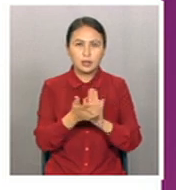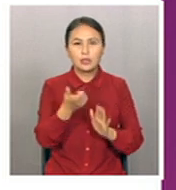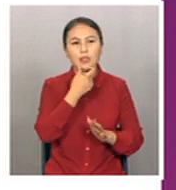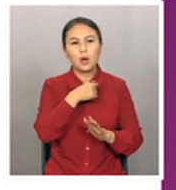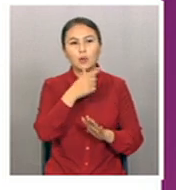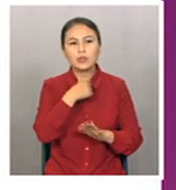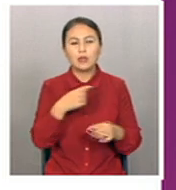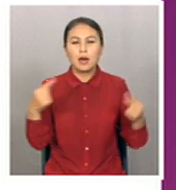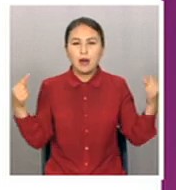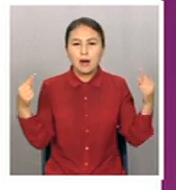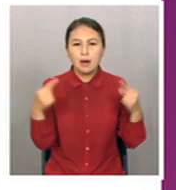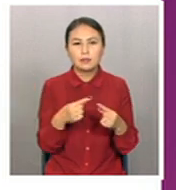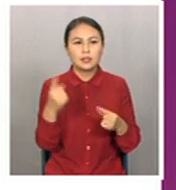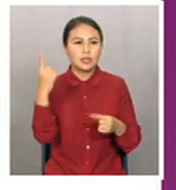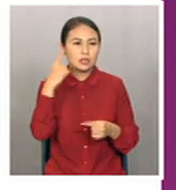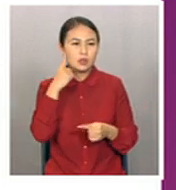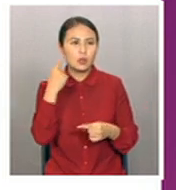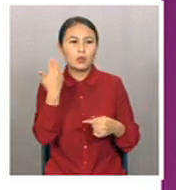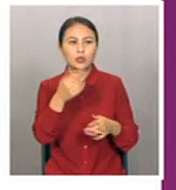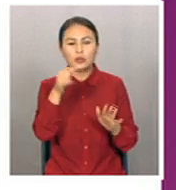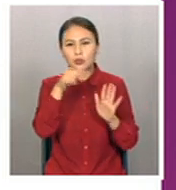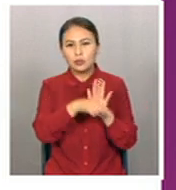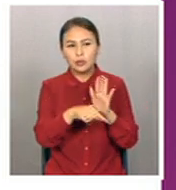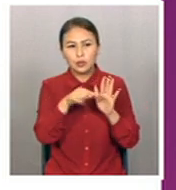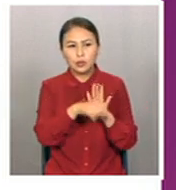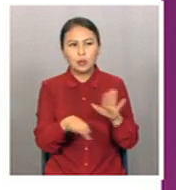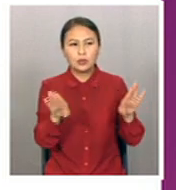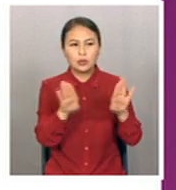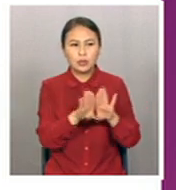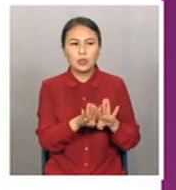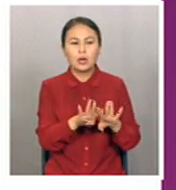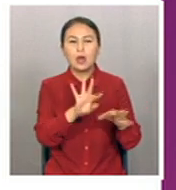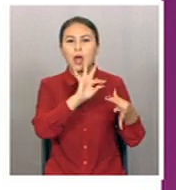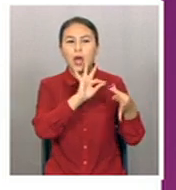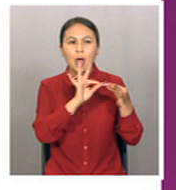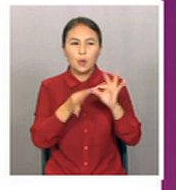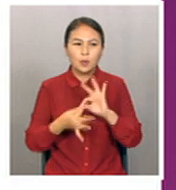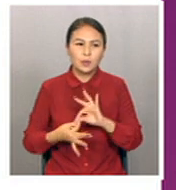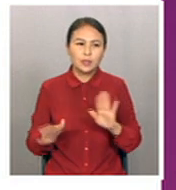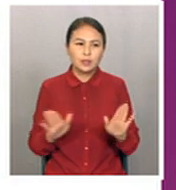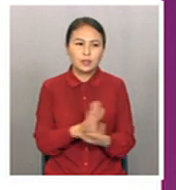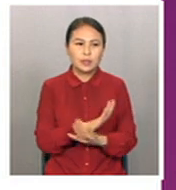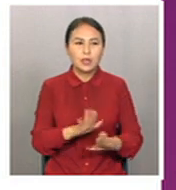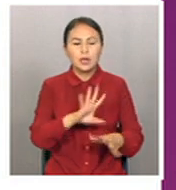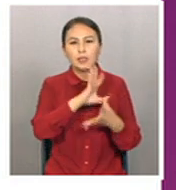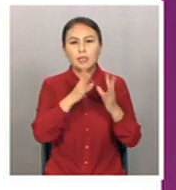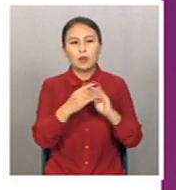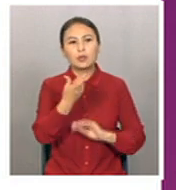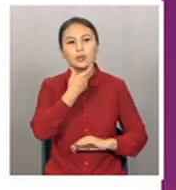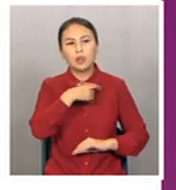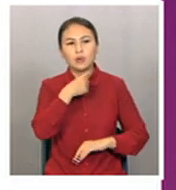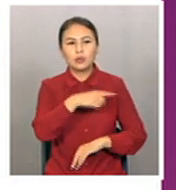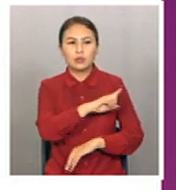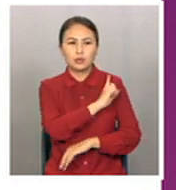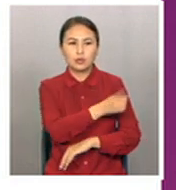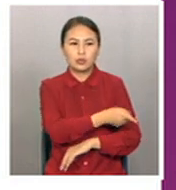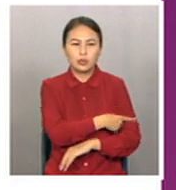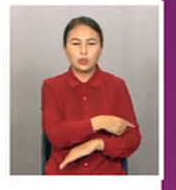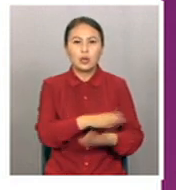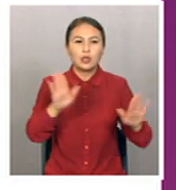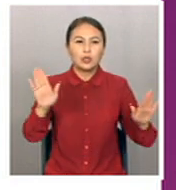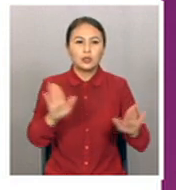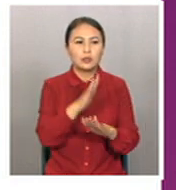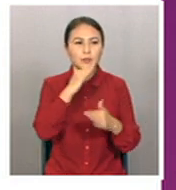шарттарына дауыстың анық естілуі, оның үнділігі, әуені, яғни дауыс